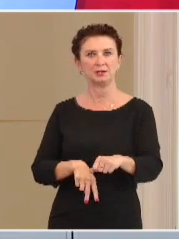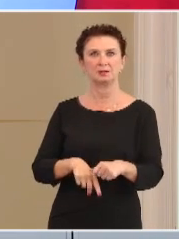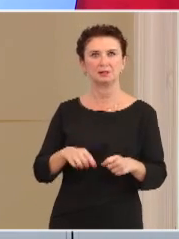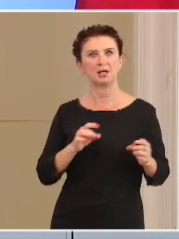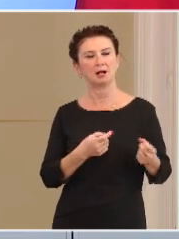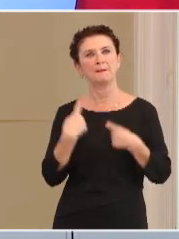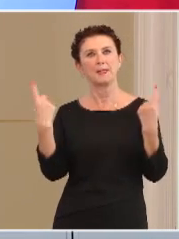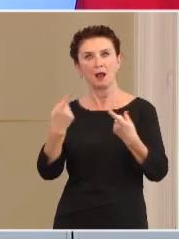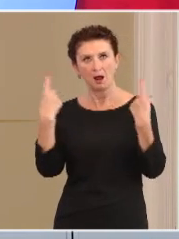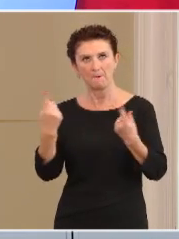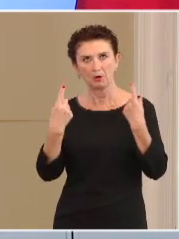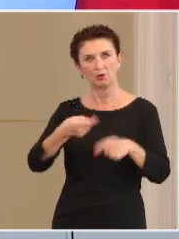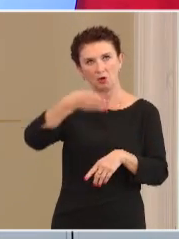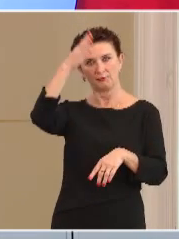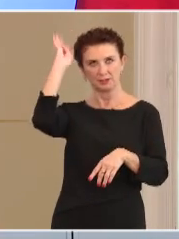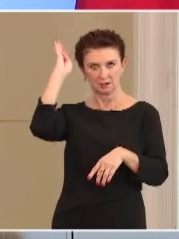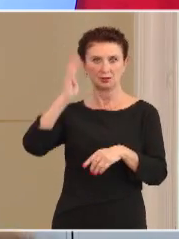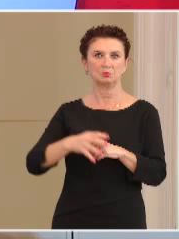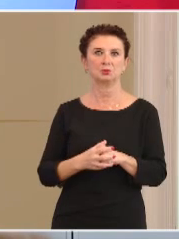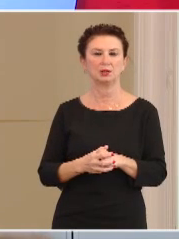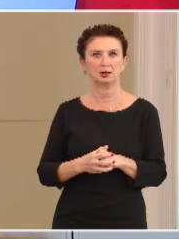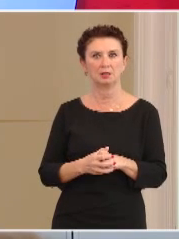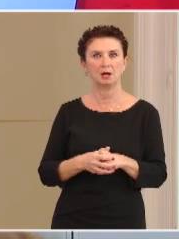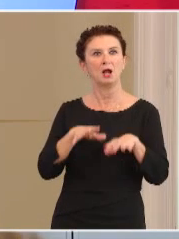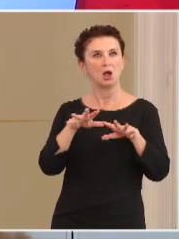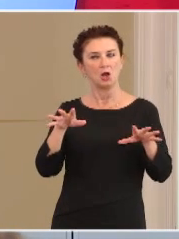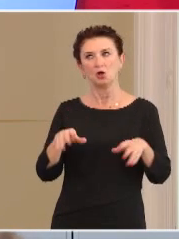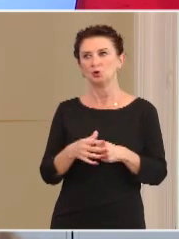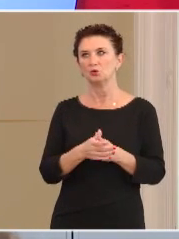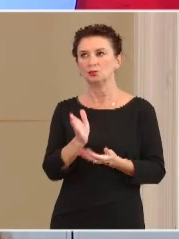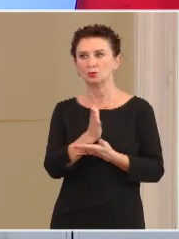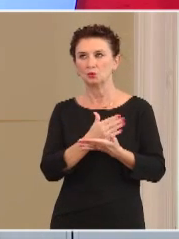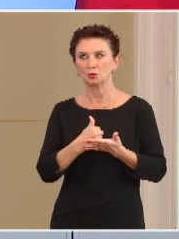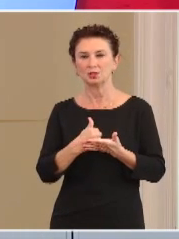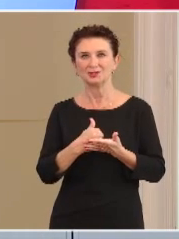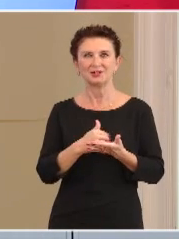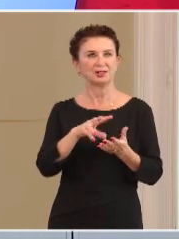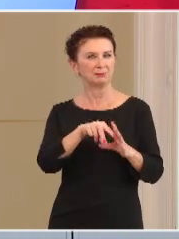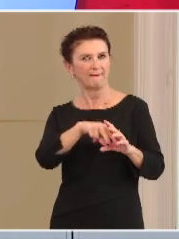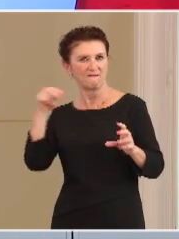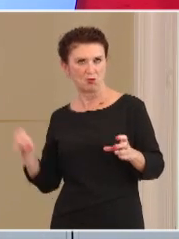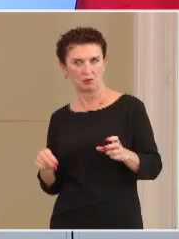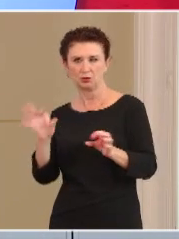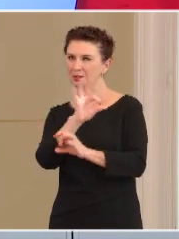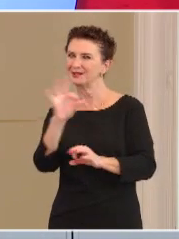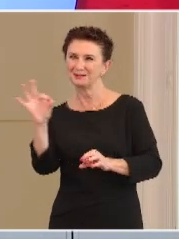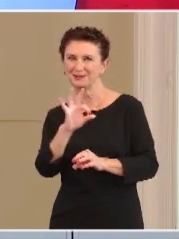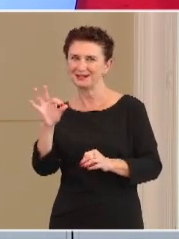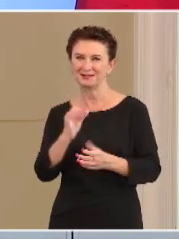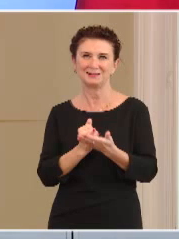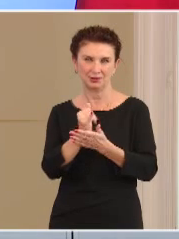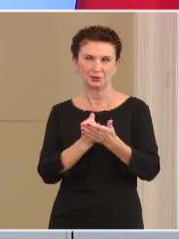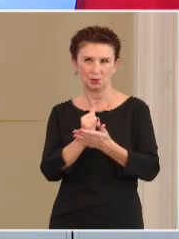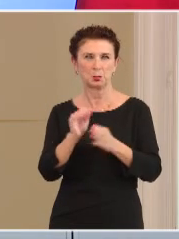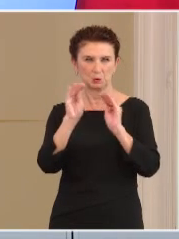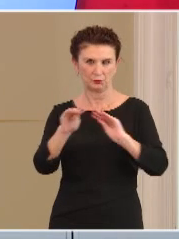została wyłączona z dodatkowych szkoleń, poza jedną, poza kierowcami karetek. I chciałbym zrozumieć, dlaczego